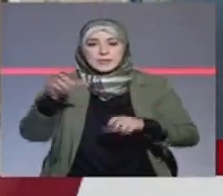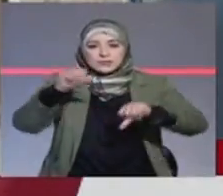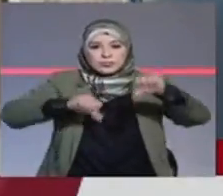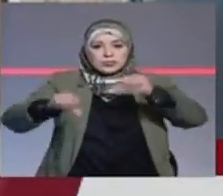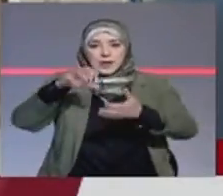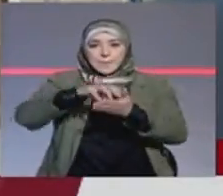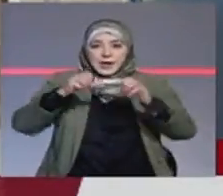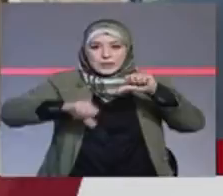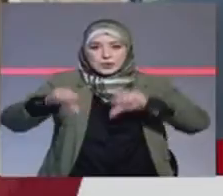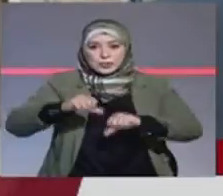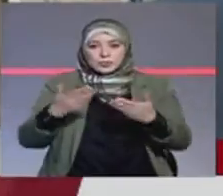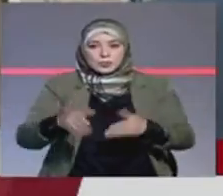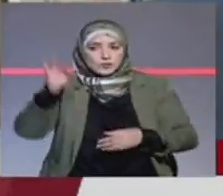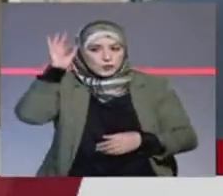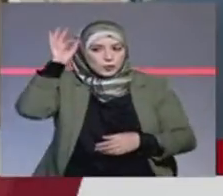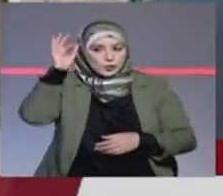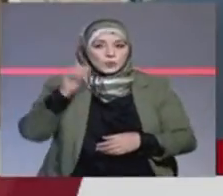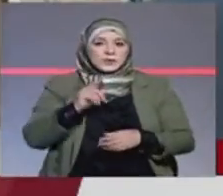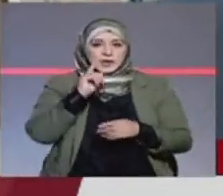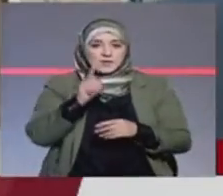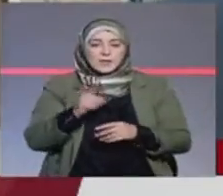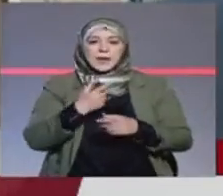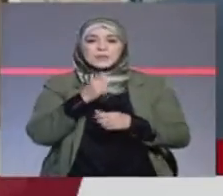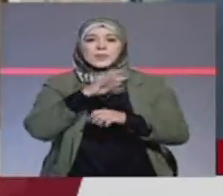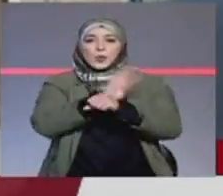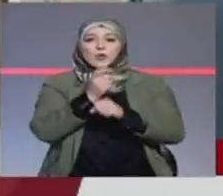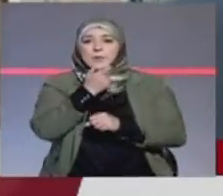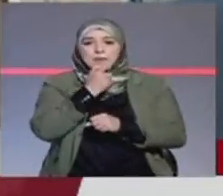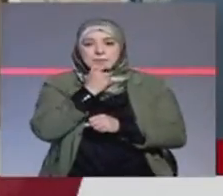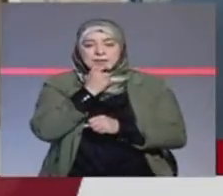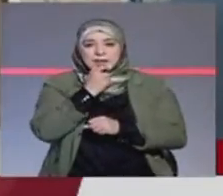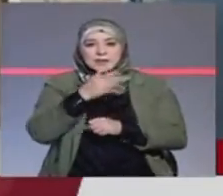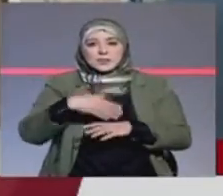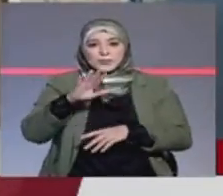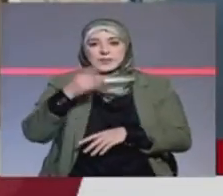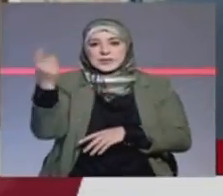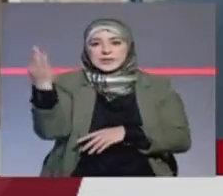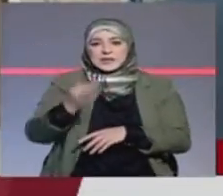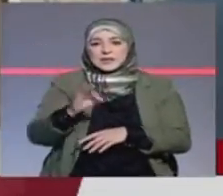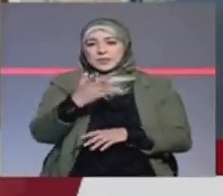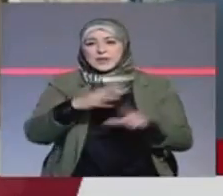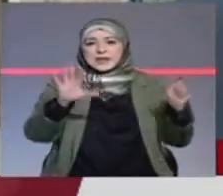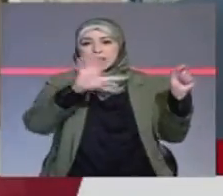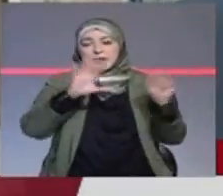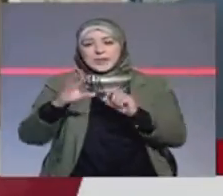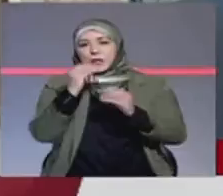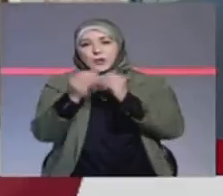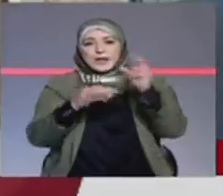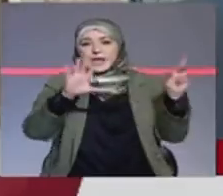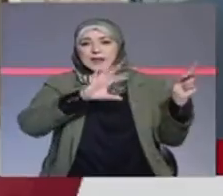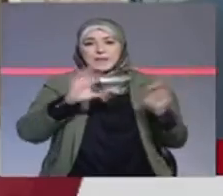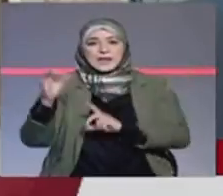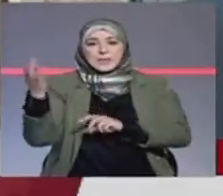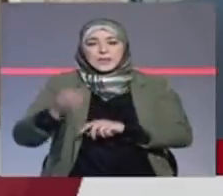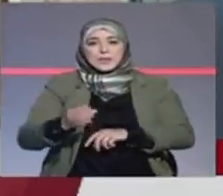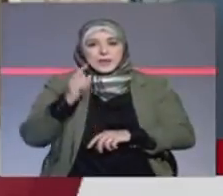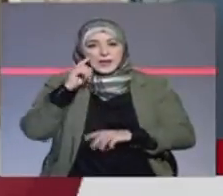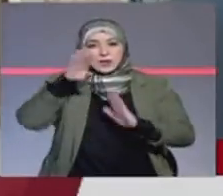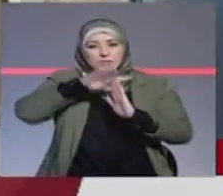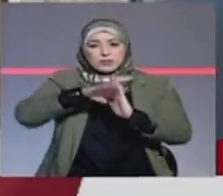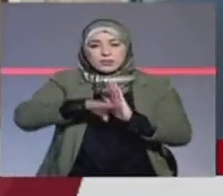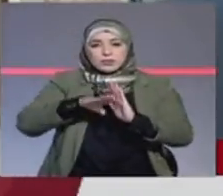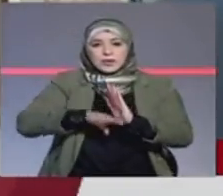كون ثم الفاريون بريتانيك، أما النسبة متاعه كانت في حدود 70-80%، توا النسبة متاعه